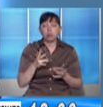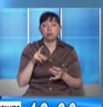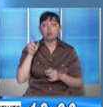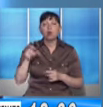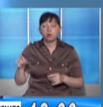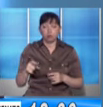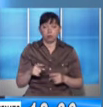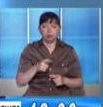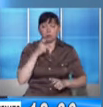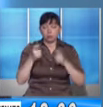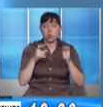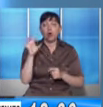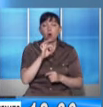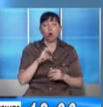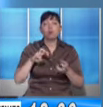și a furtului miliardului.